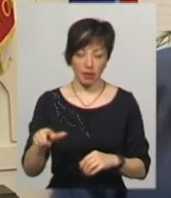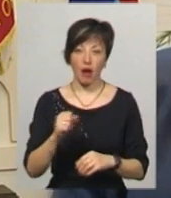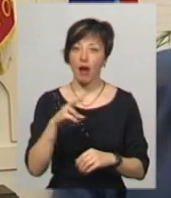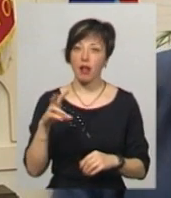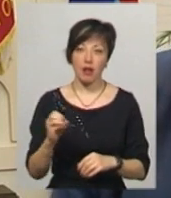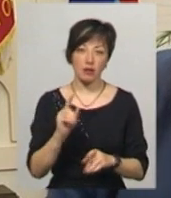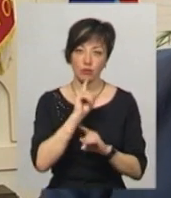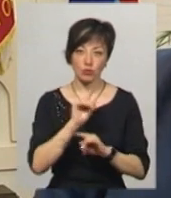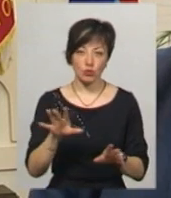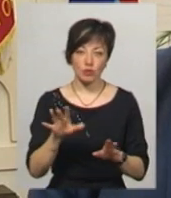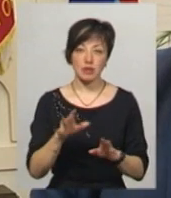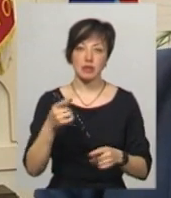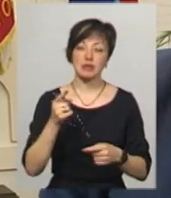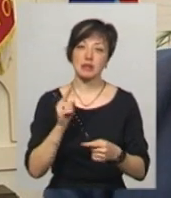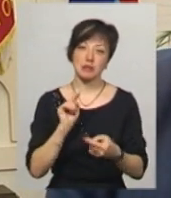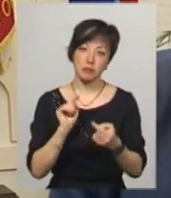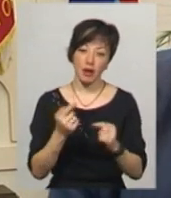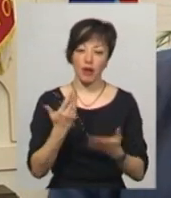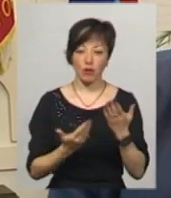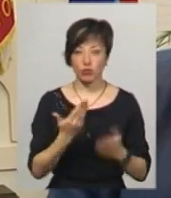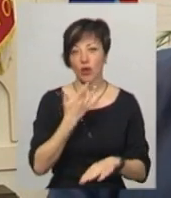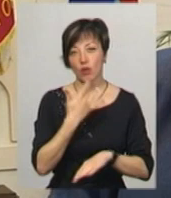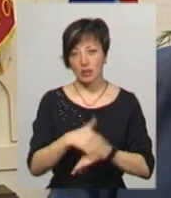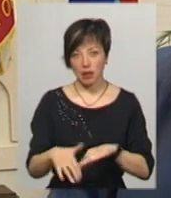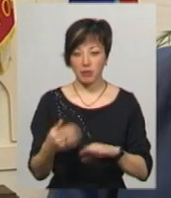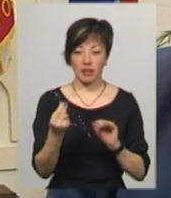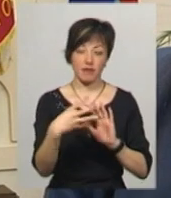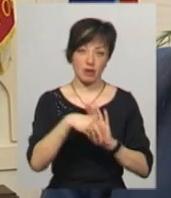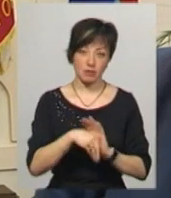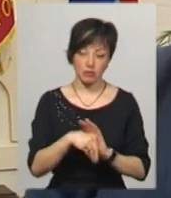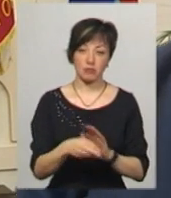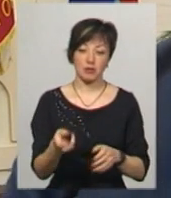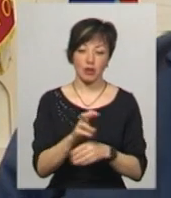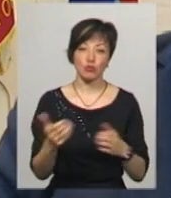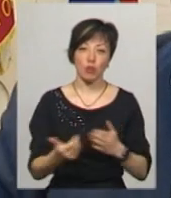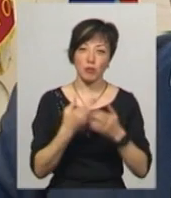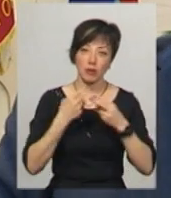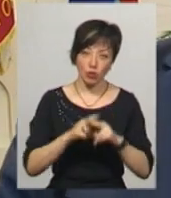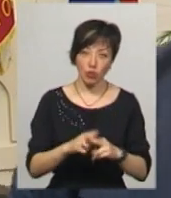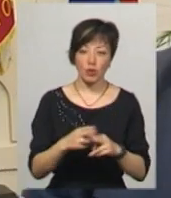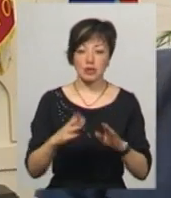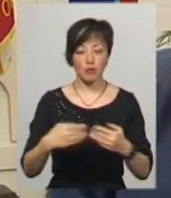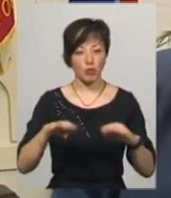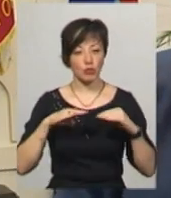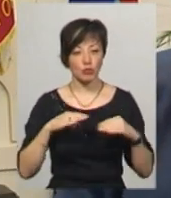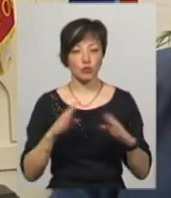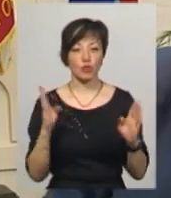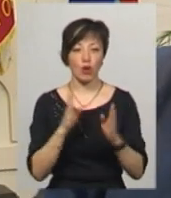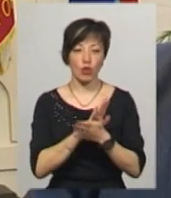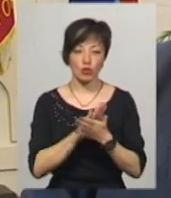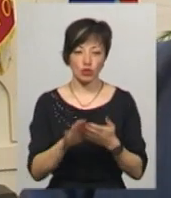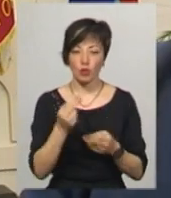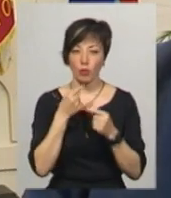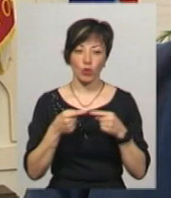Але не будемо заперечувати, якщо іноземний інвестор прийде, значить, з новими технологіями, запропонує екологічну